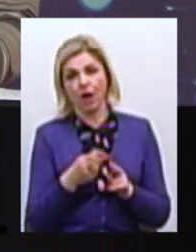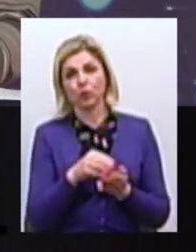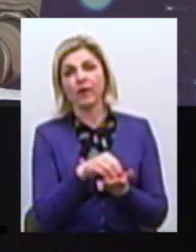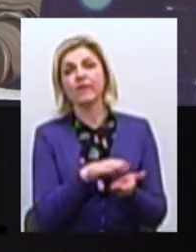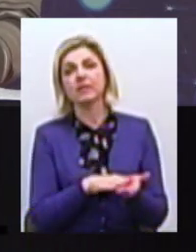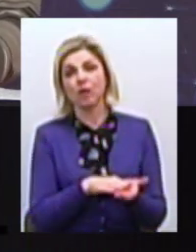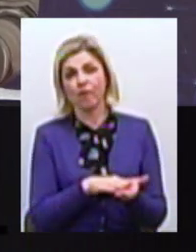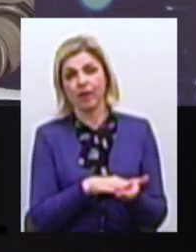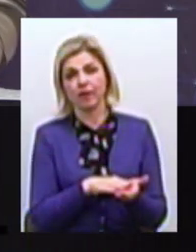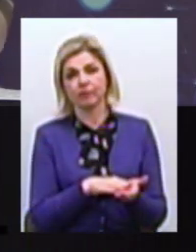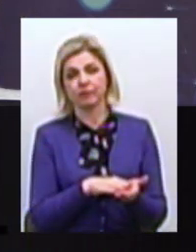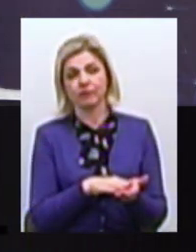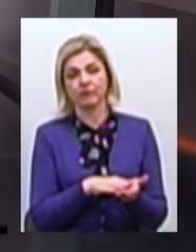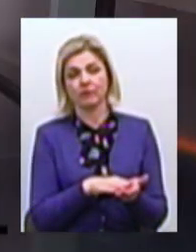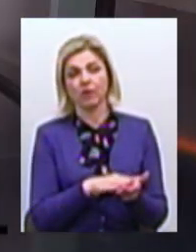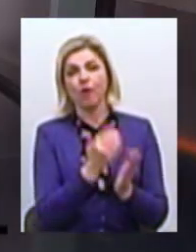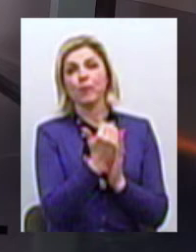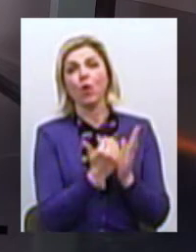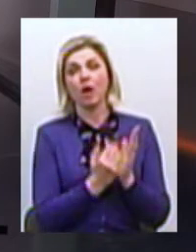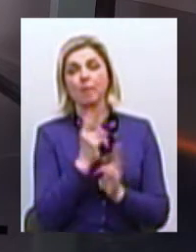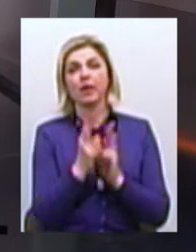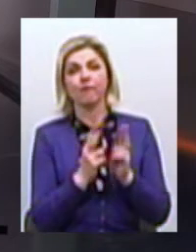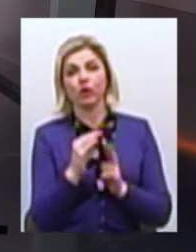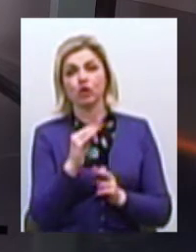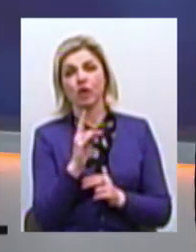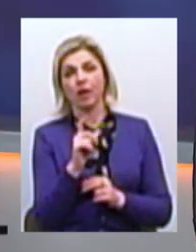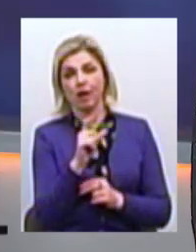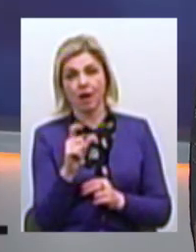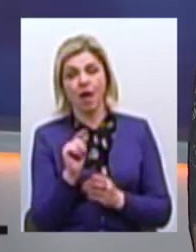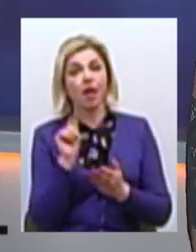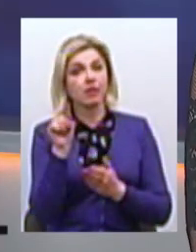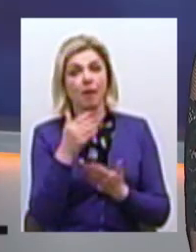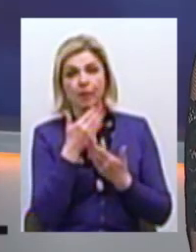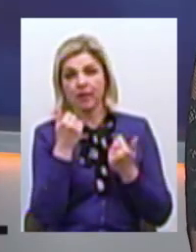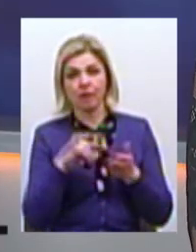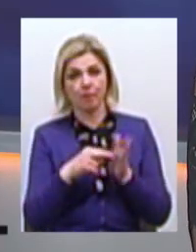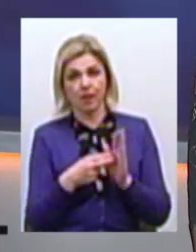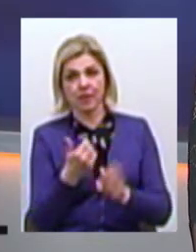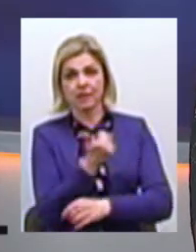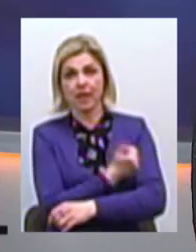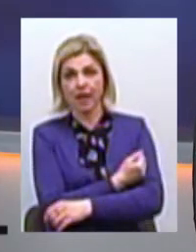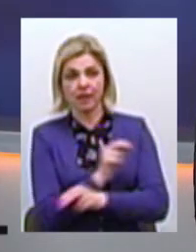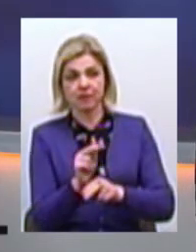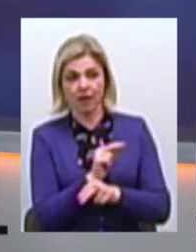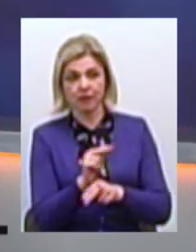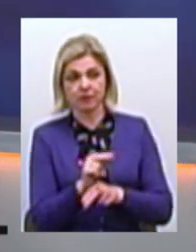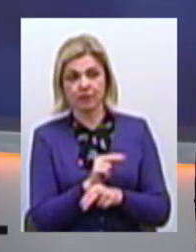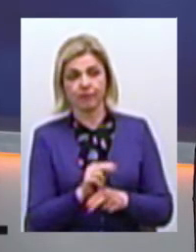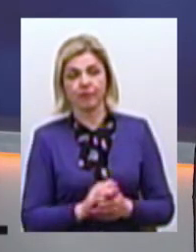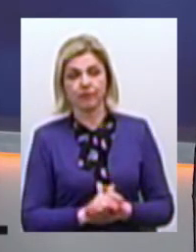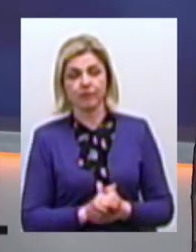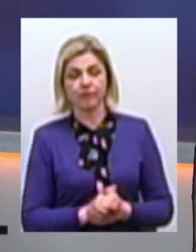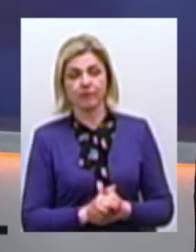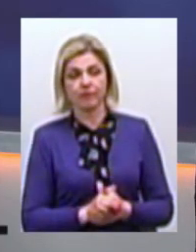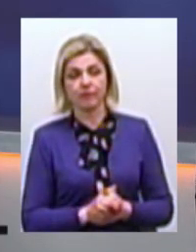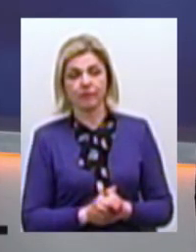в программе реформирования ЖКХ. Там нет плана по стерилизации. Там есть расчетная... Я стерилизация.